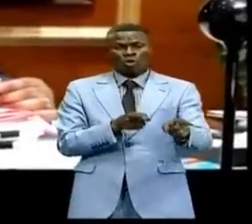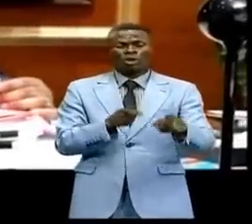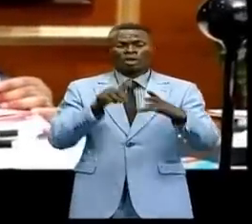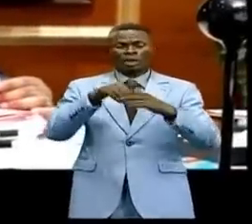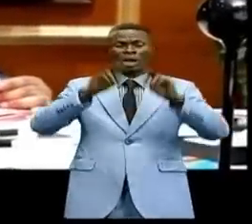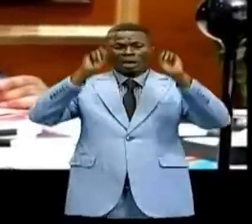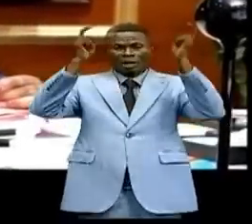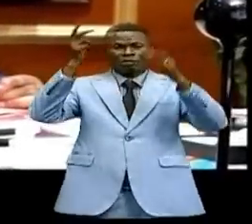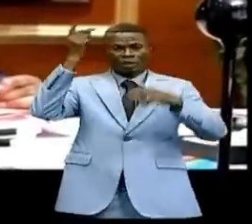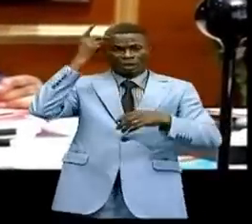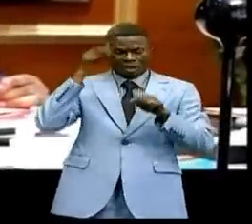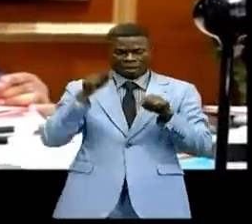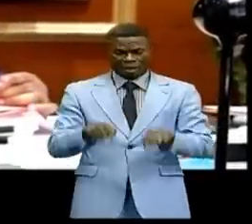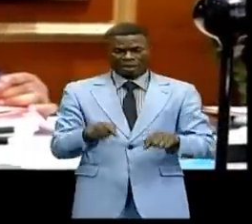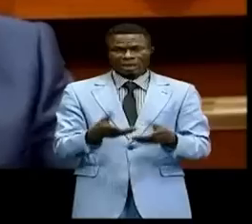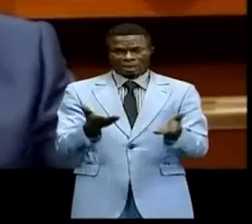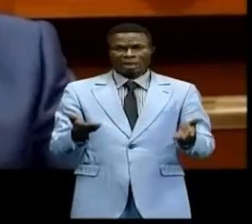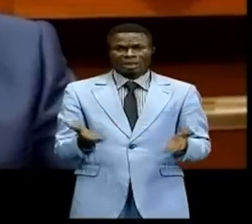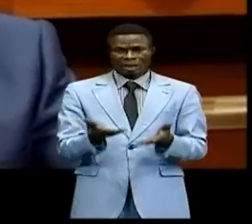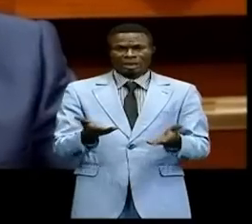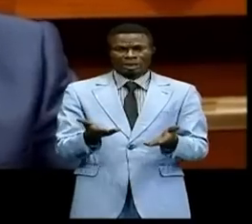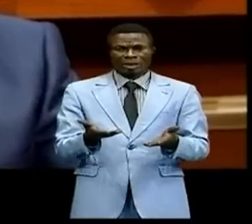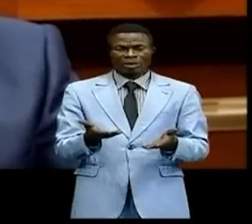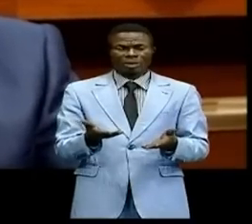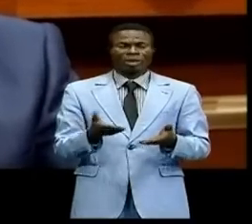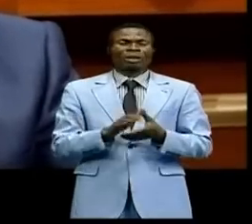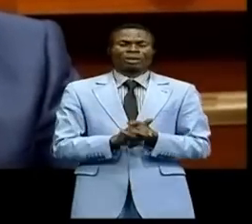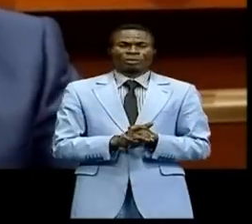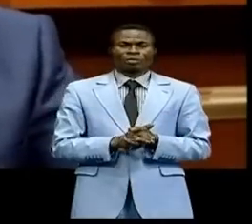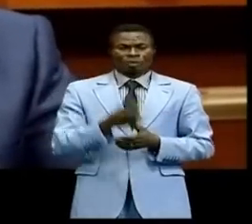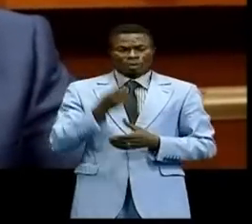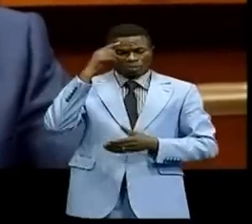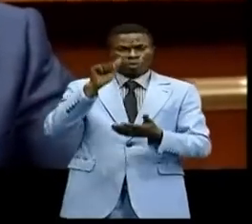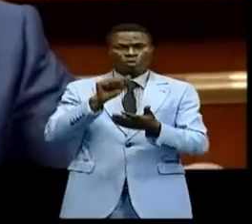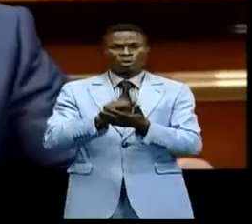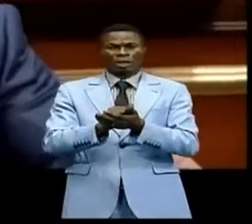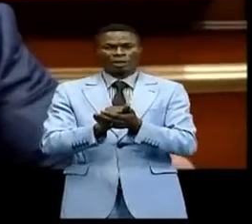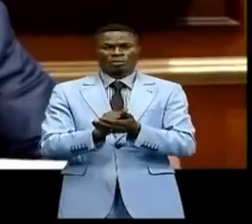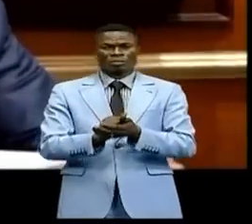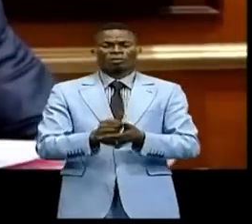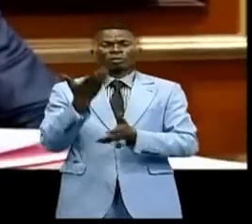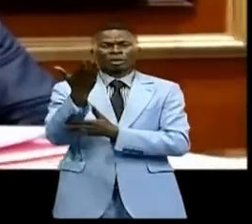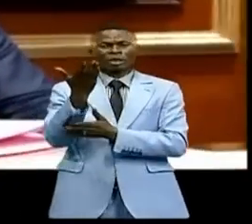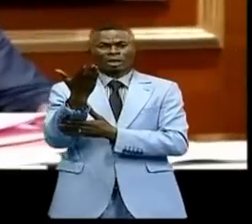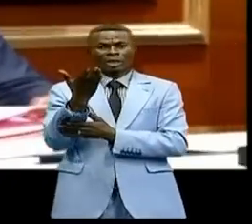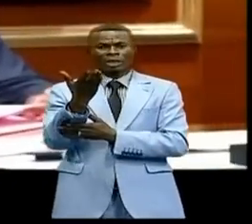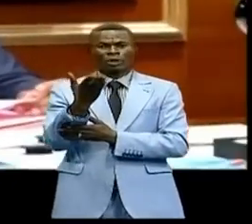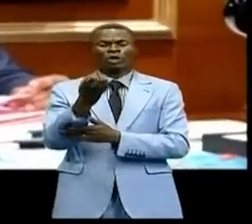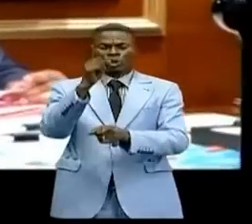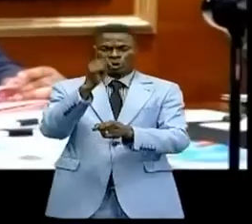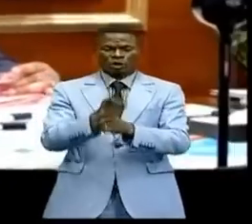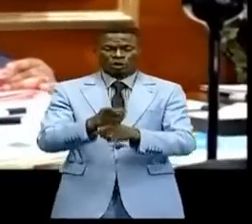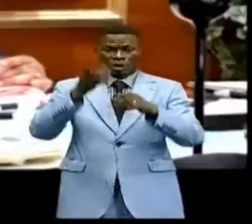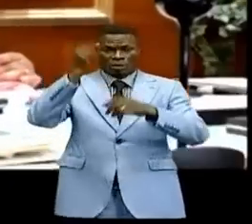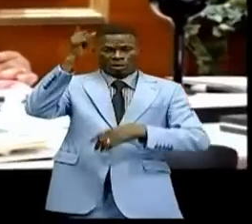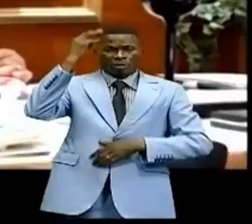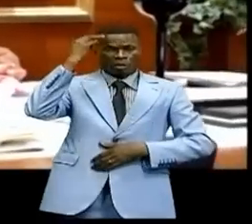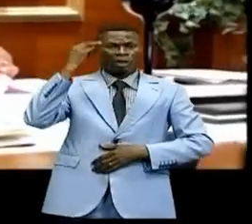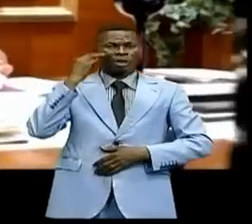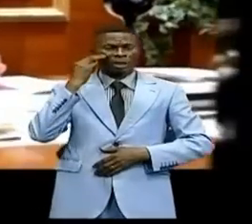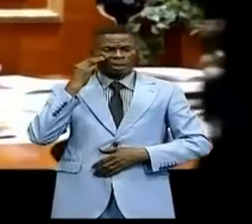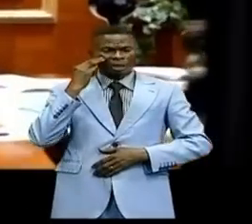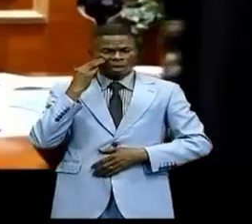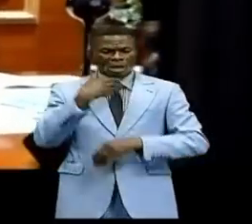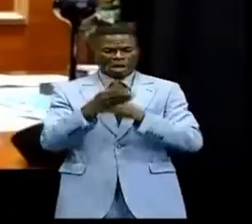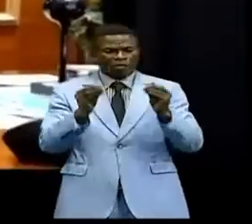coup à la qualité des vies de population dans la capitale. Pour ce faire, il a demandé de manière pressante au Premier ministre de réunir